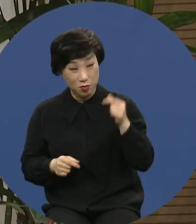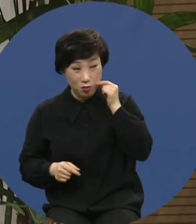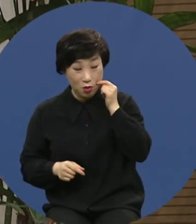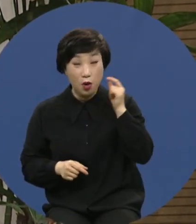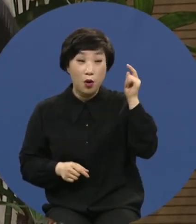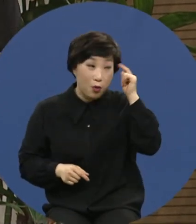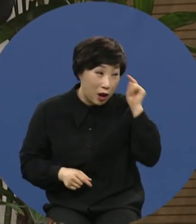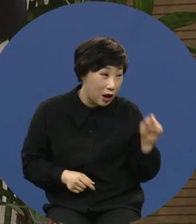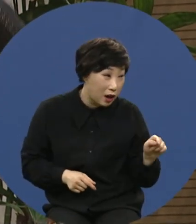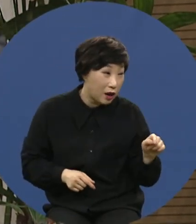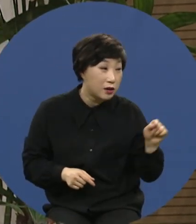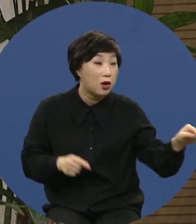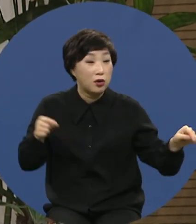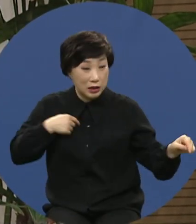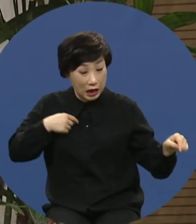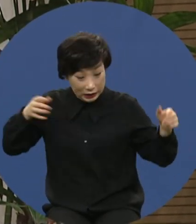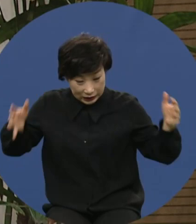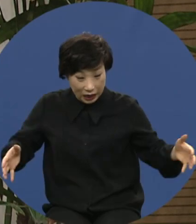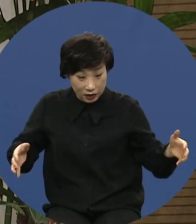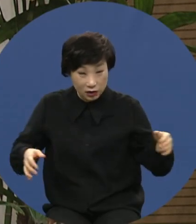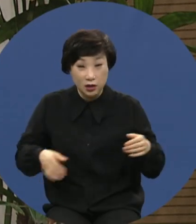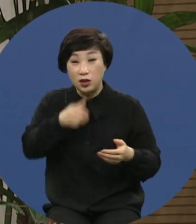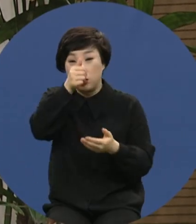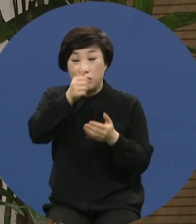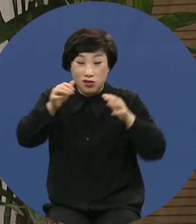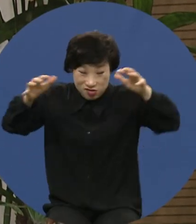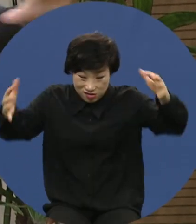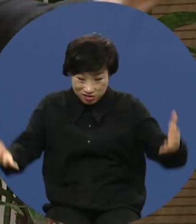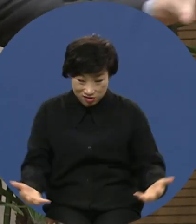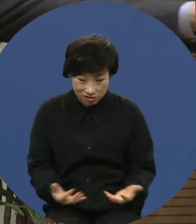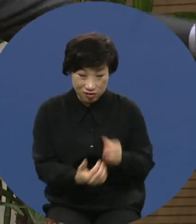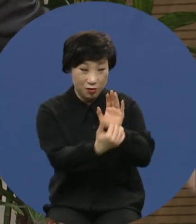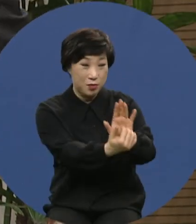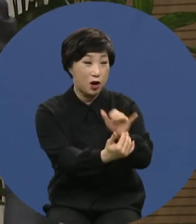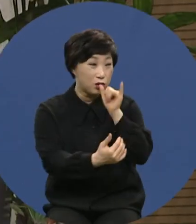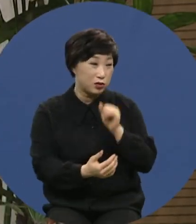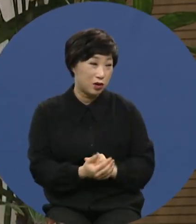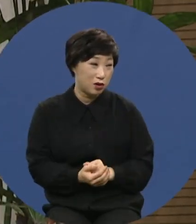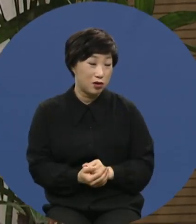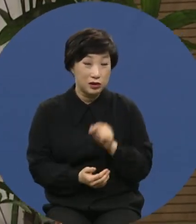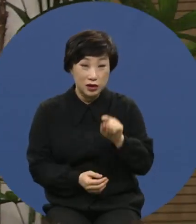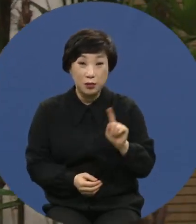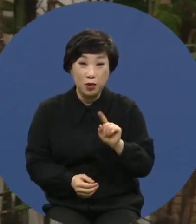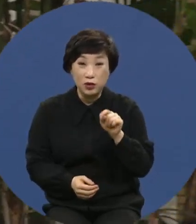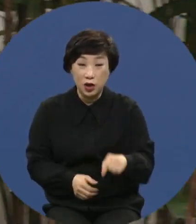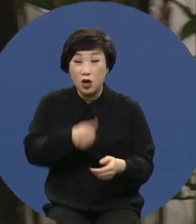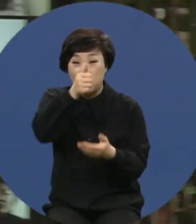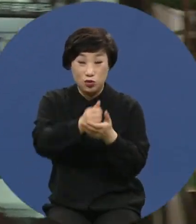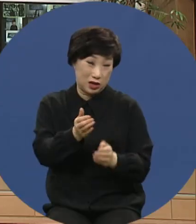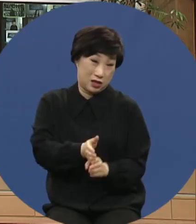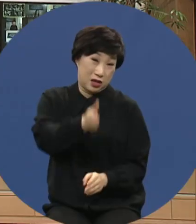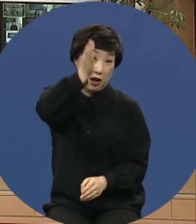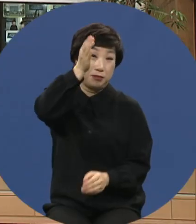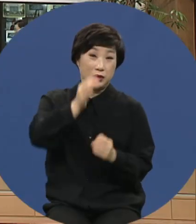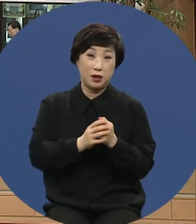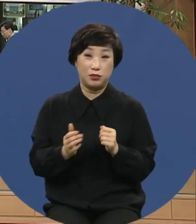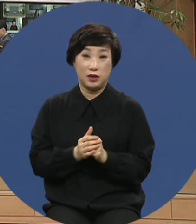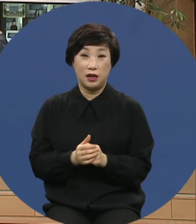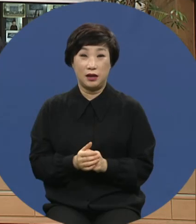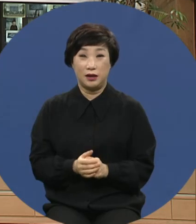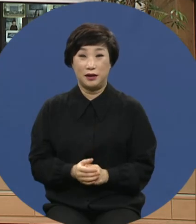뭐 때문이냐? 너와 나와 사이는 구렁이 가로막혀 있어. 이게 바로 죄의 담이라 이 말이야.